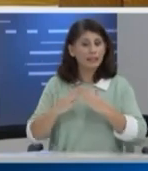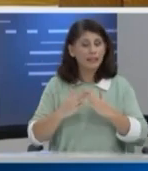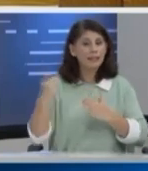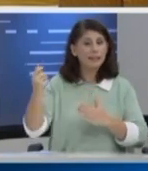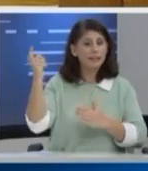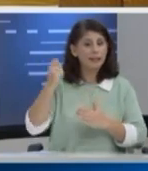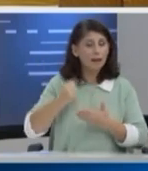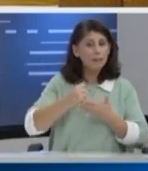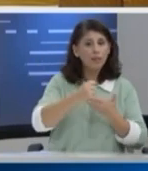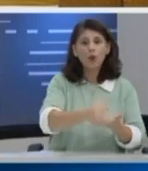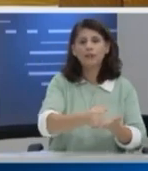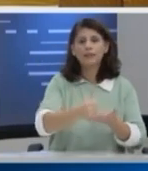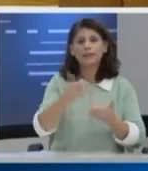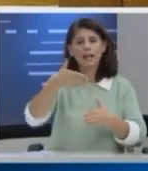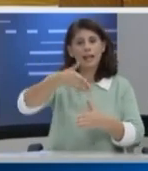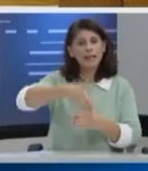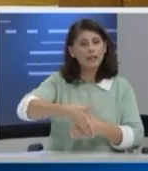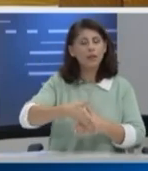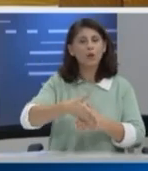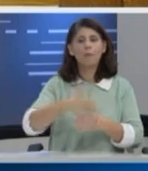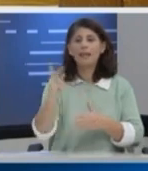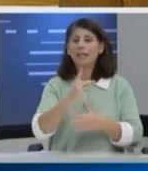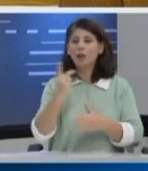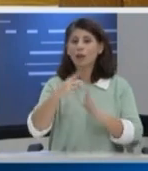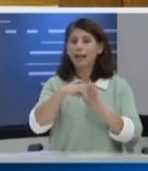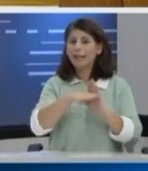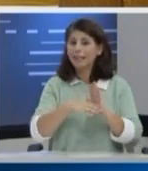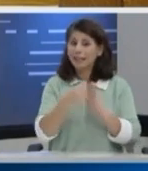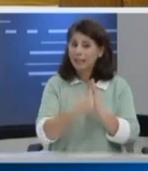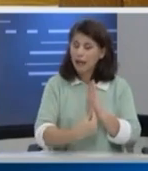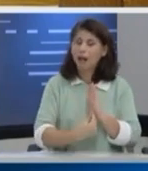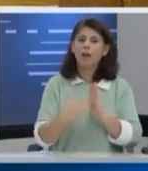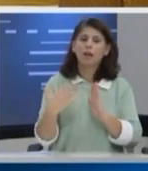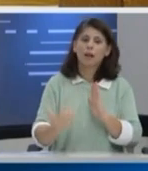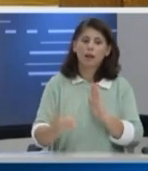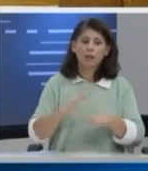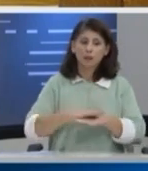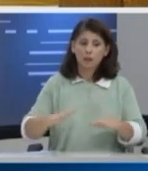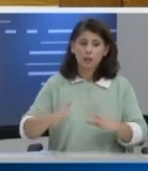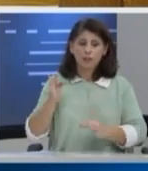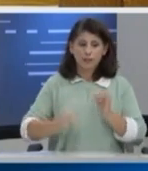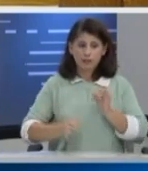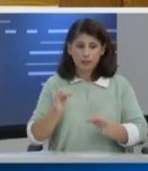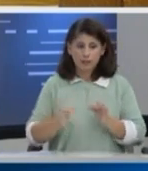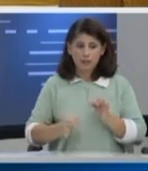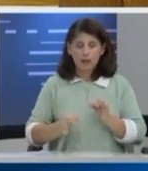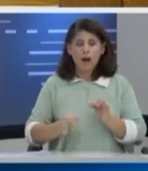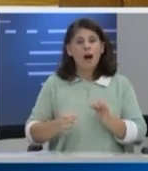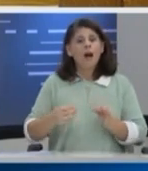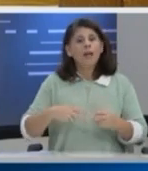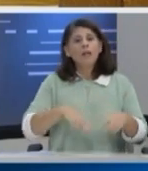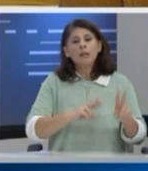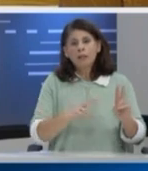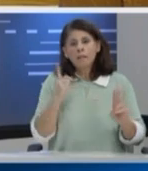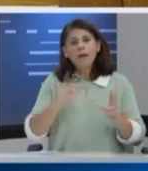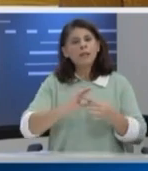και την επιδότηση ενοικίου με κοινωνικά κριτήρια. Έχουμε επίσης την ολοκλήρωση της συζήτησης για την